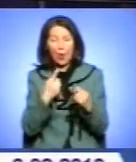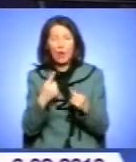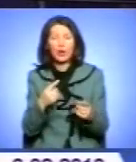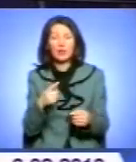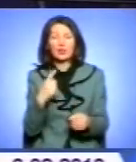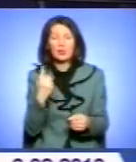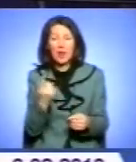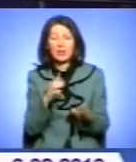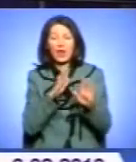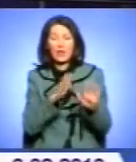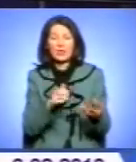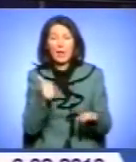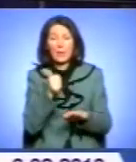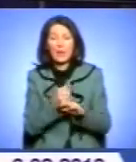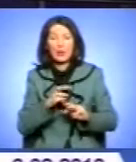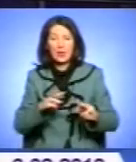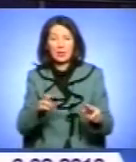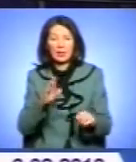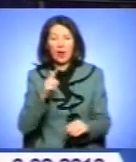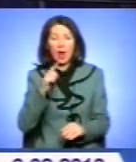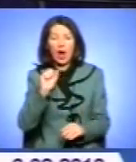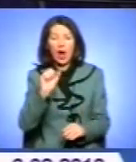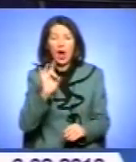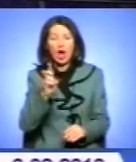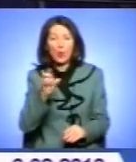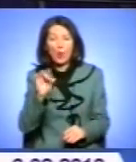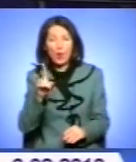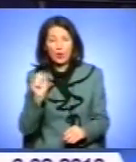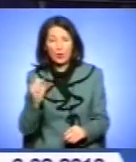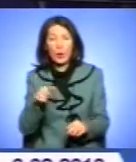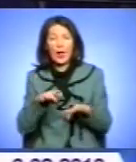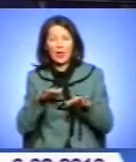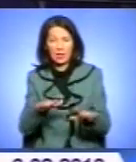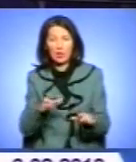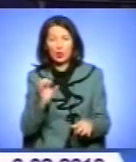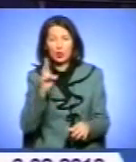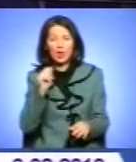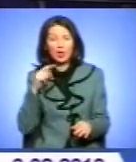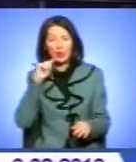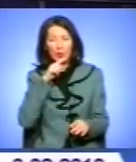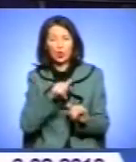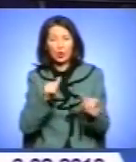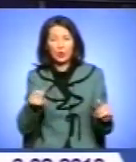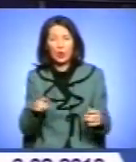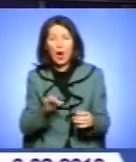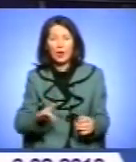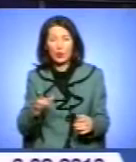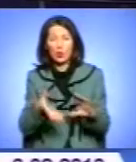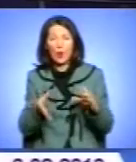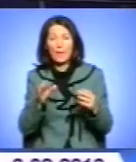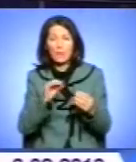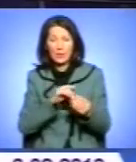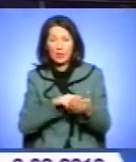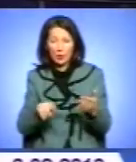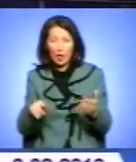першим віце-прем'єр-міністром Сергієм Арбузовим хід соціально-економічного розвитку регіону, підсумки роботи за 2012 рік